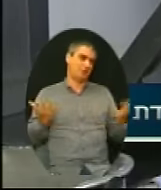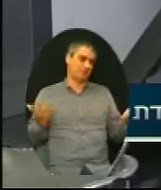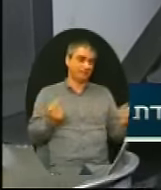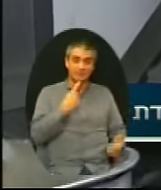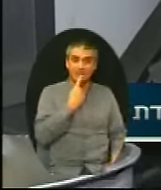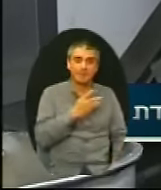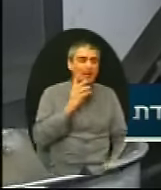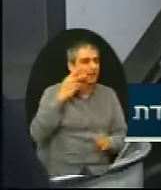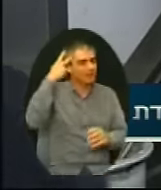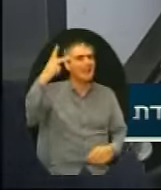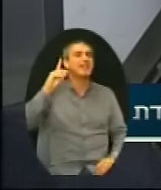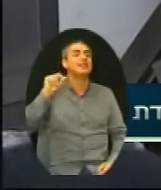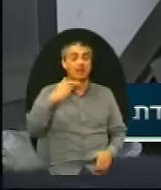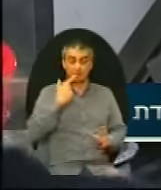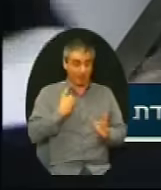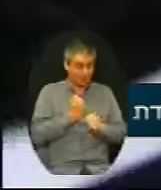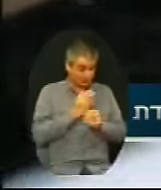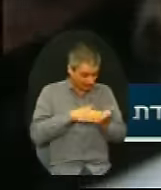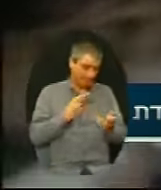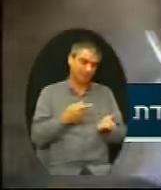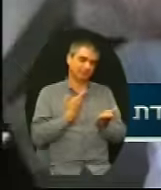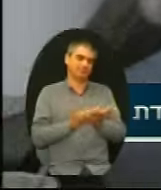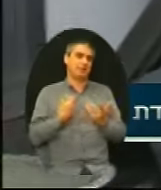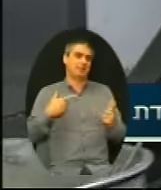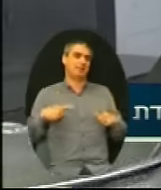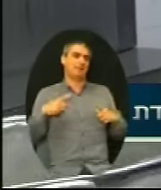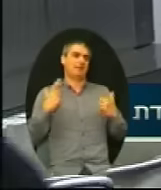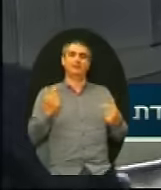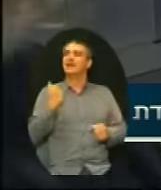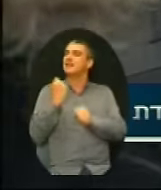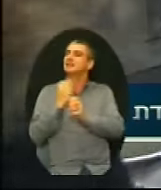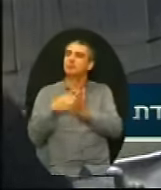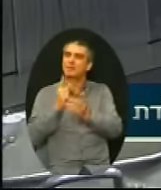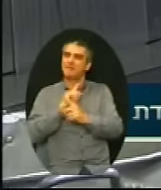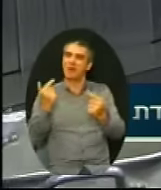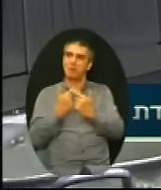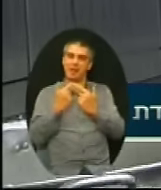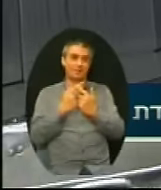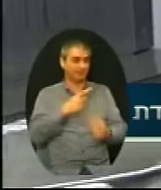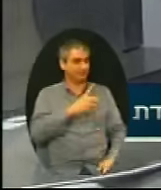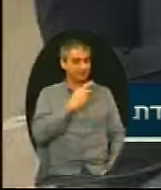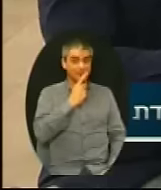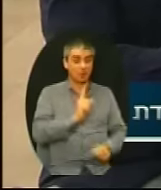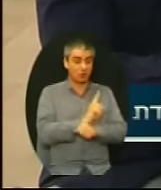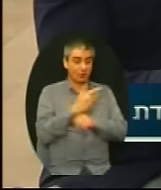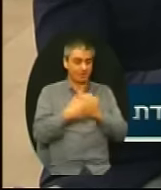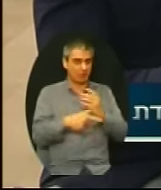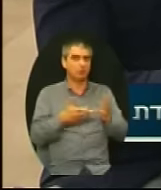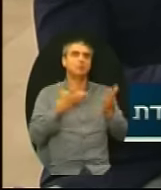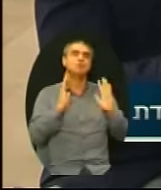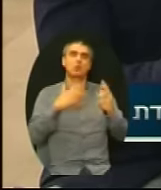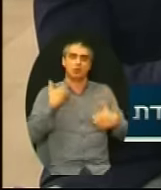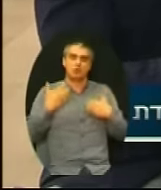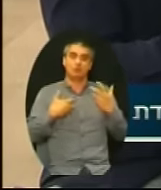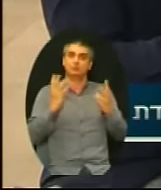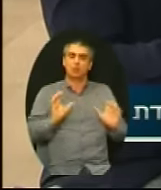דקארט, אני עושה ריבה, משמע אני קיים. כן. דרך אגב, אז אם הוא אמר מקודם שיש לו יותר ריבות מאנשים, אז זה אומר שבתקופה האחרונה הוא מאוד מאוד